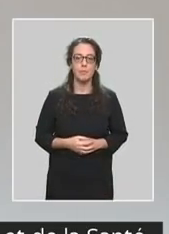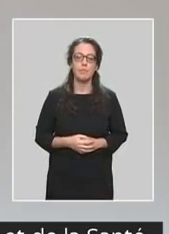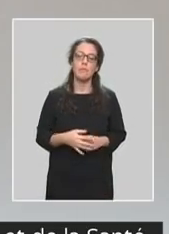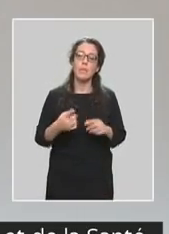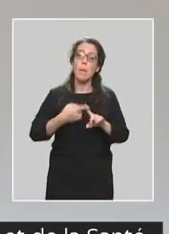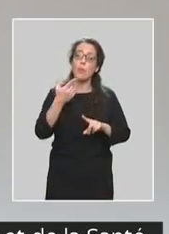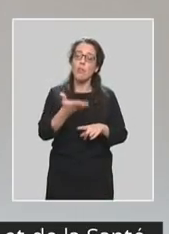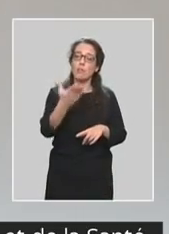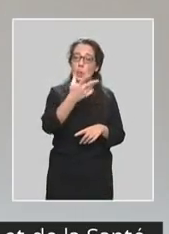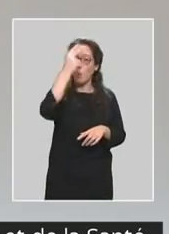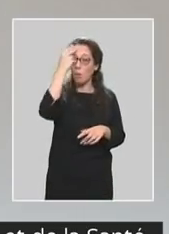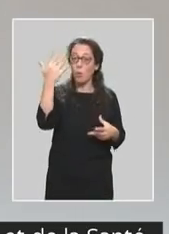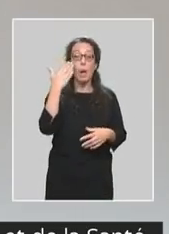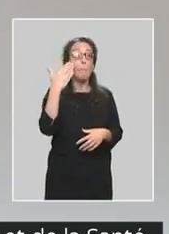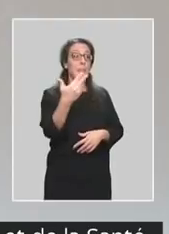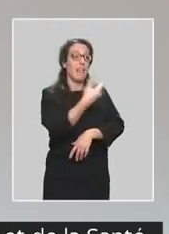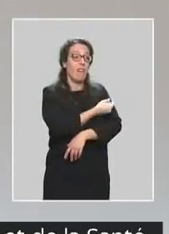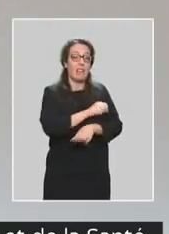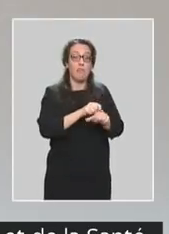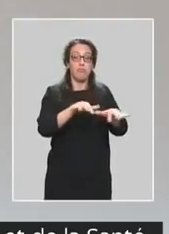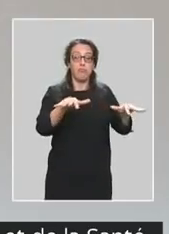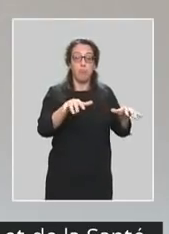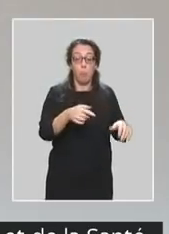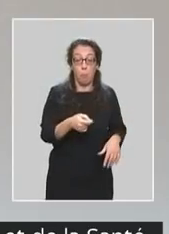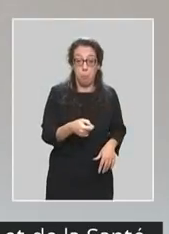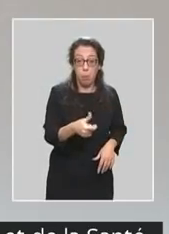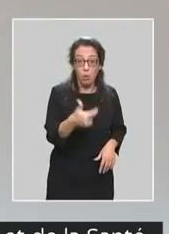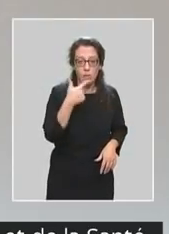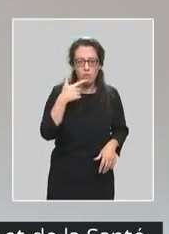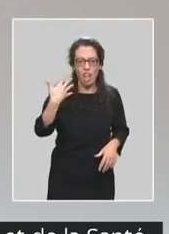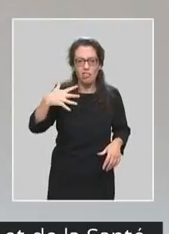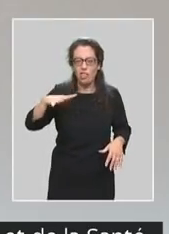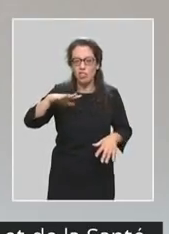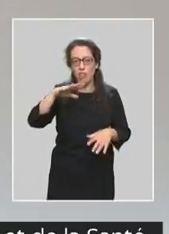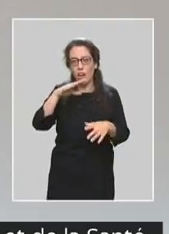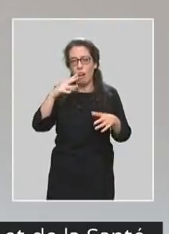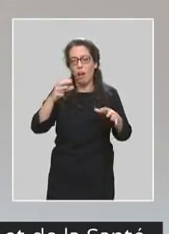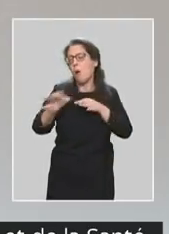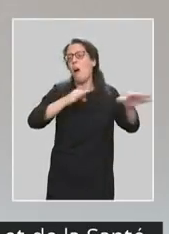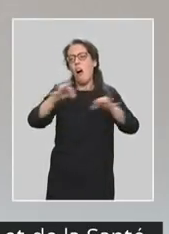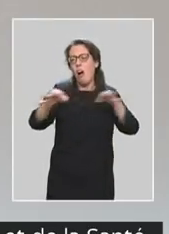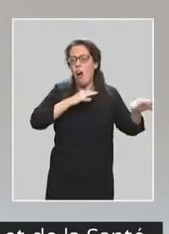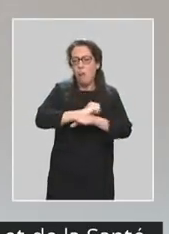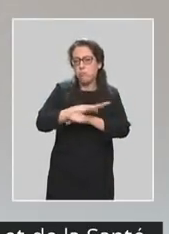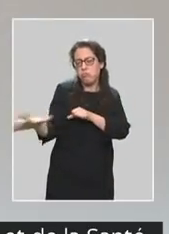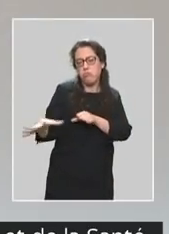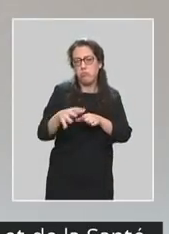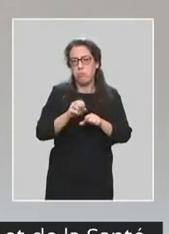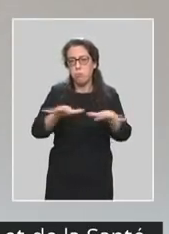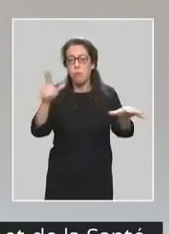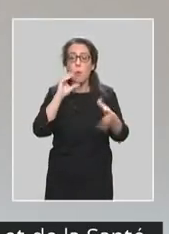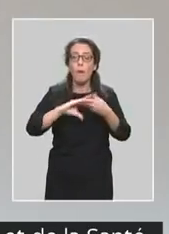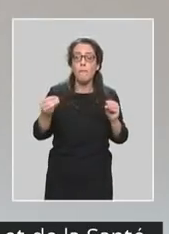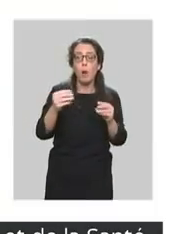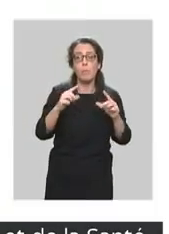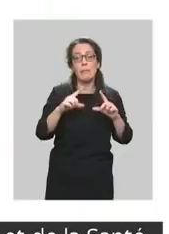que si nous n'avions pas cette couverture vaccinale importante, nous serions déjà foudroyés, submergés par la vague épidémique, parce que le variant Delta est extrêmement